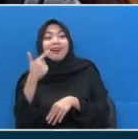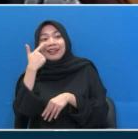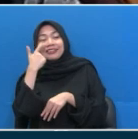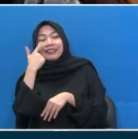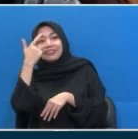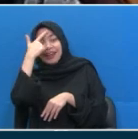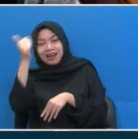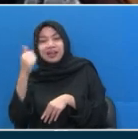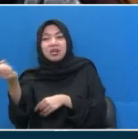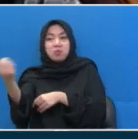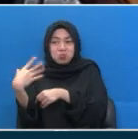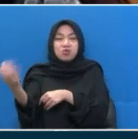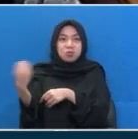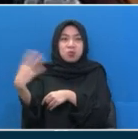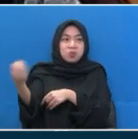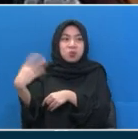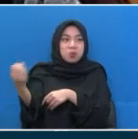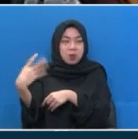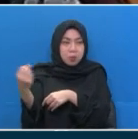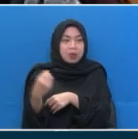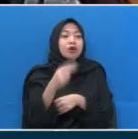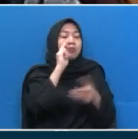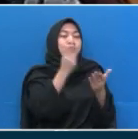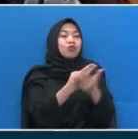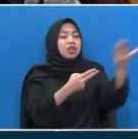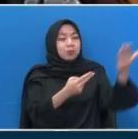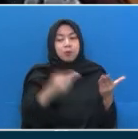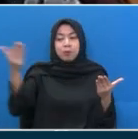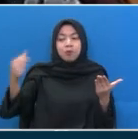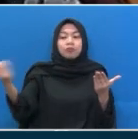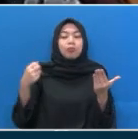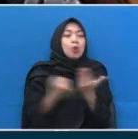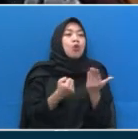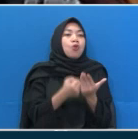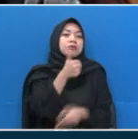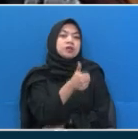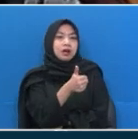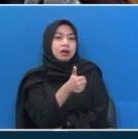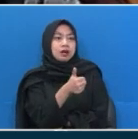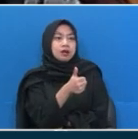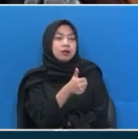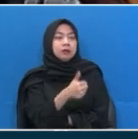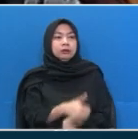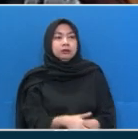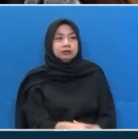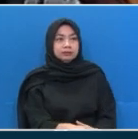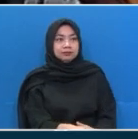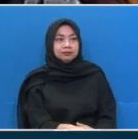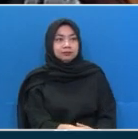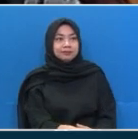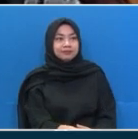angkat dari yang seperti ini untuk mendukung kita hasil poligrafi ini yang disoroti oleh